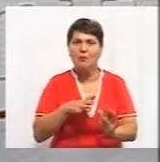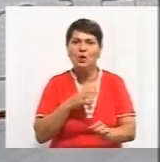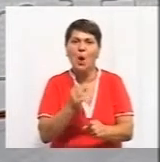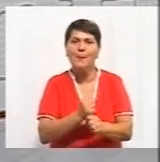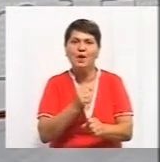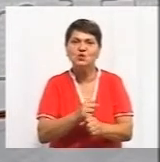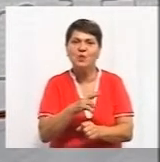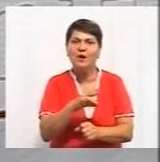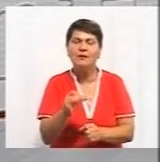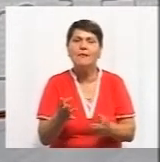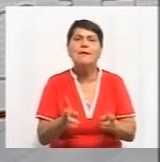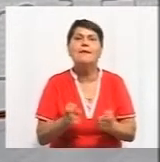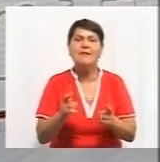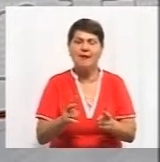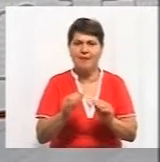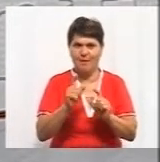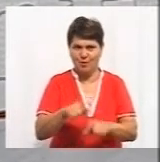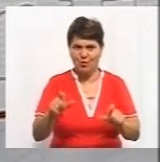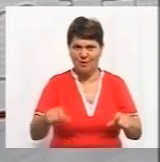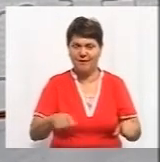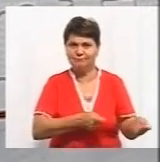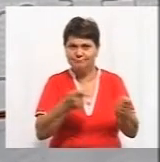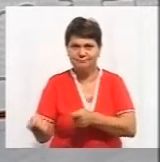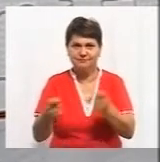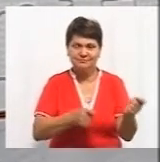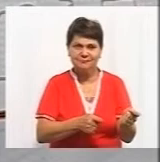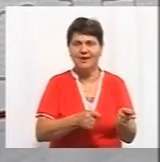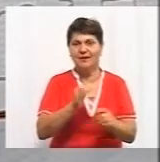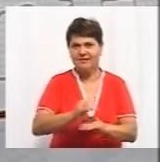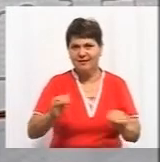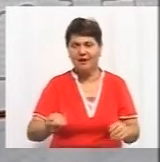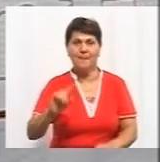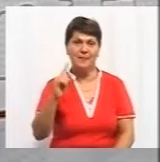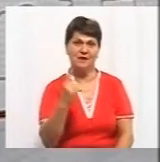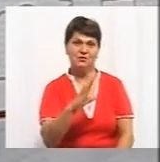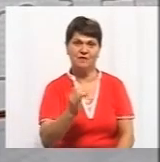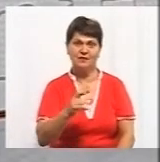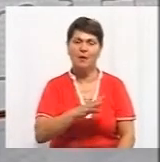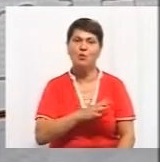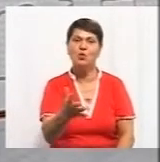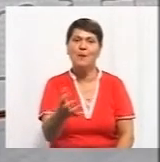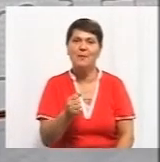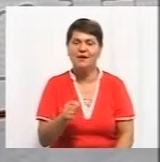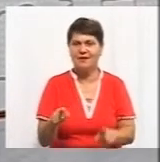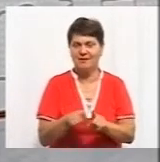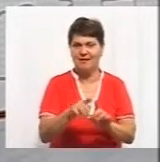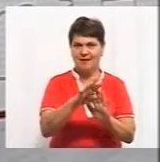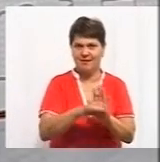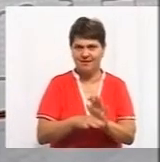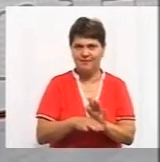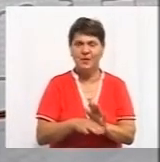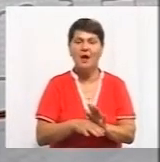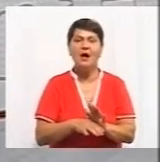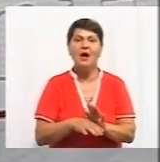для того, яким чином перевезти все-таки людей і дітей 1 вересня. І тому було прийнято ряд таких заходів. По-перше,